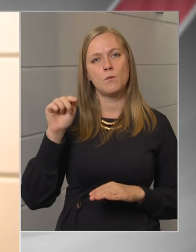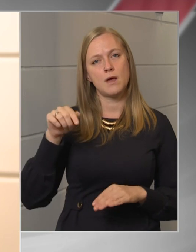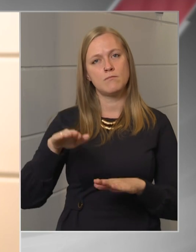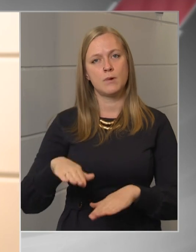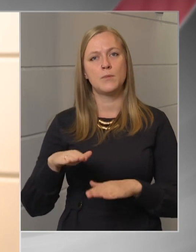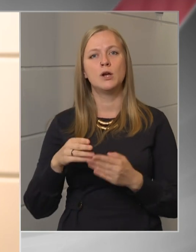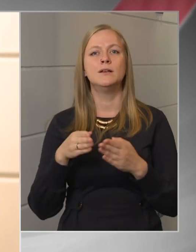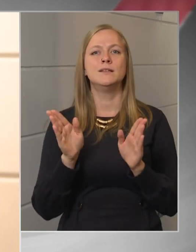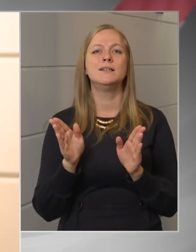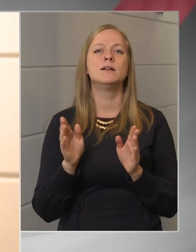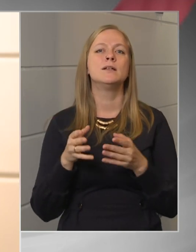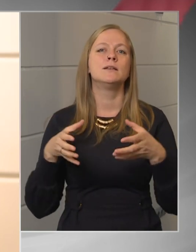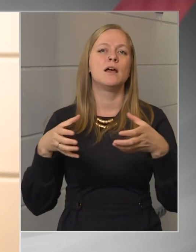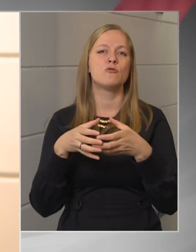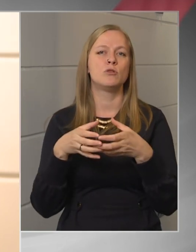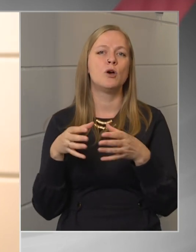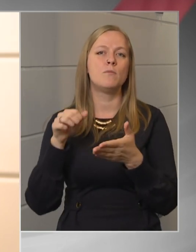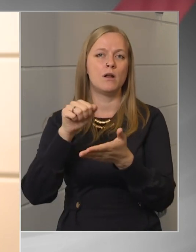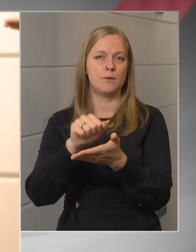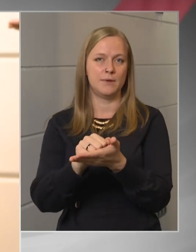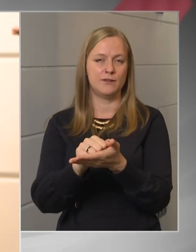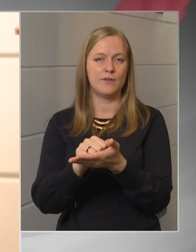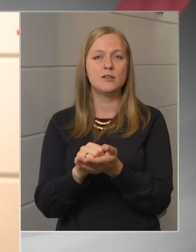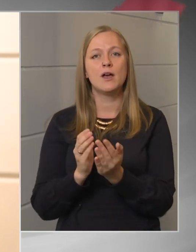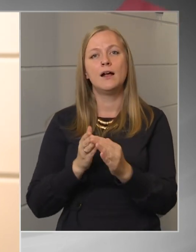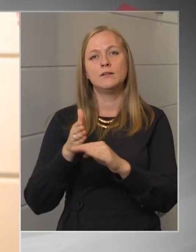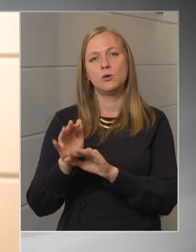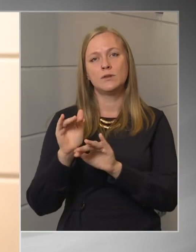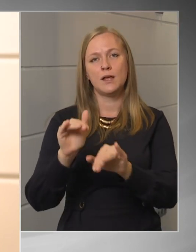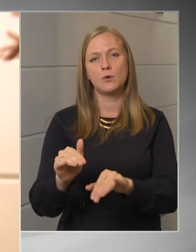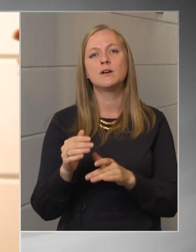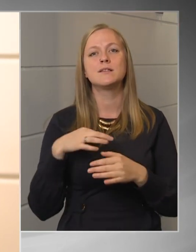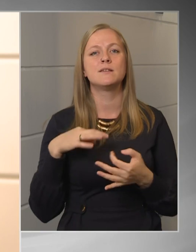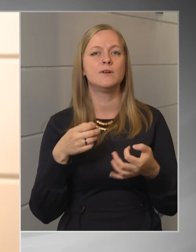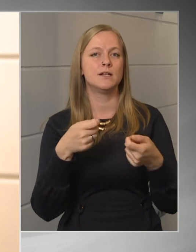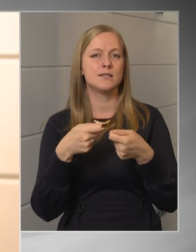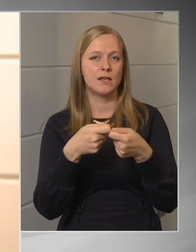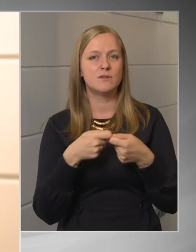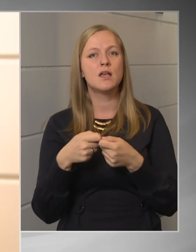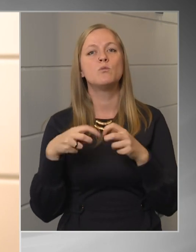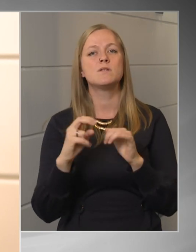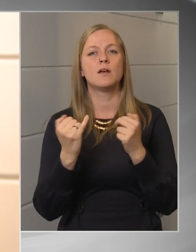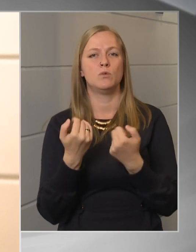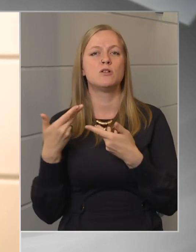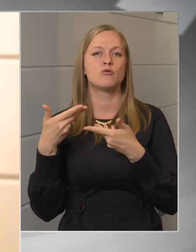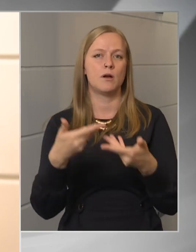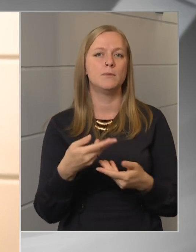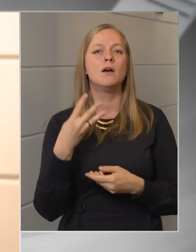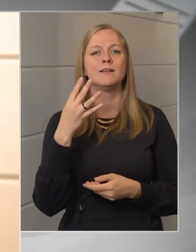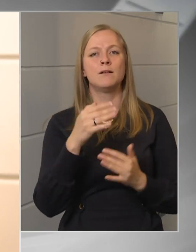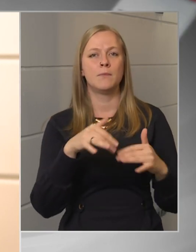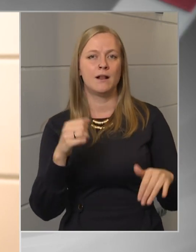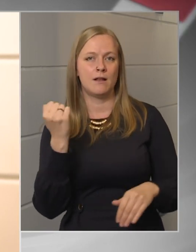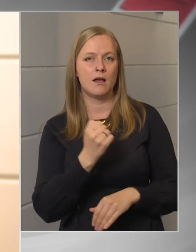marad a nyílt társadalom alapítvány, illetve az általuk támogatott civil szervezetek Brüsszelből is kapnak 4 milliárd forintnyi